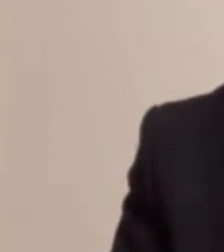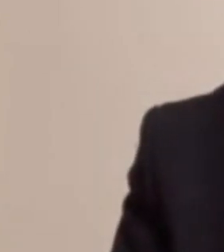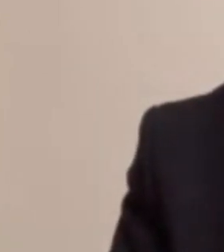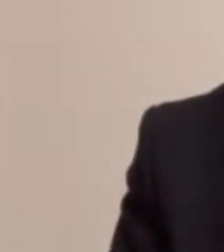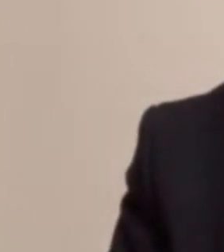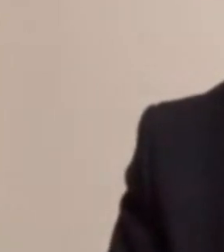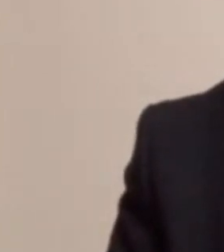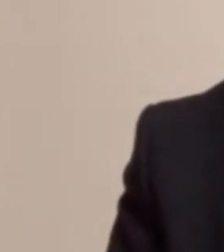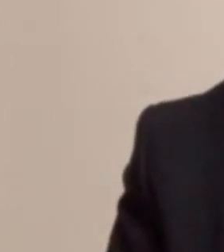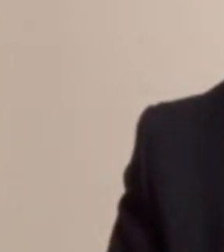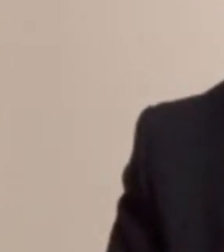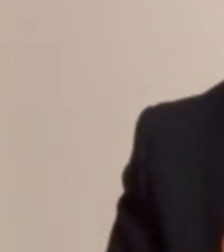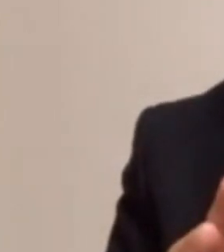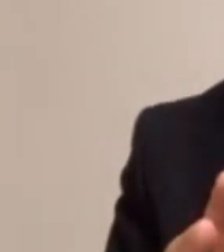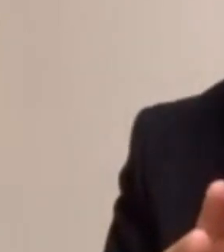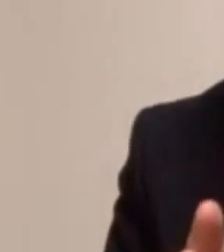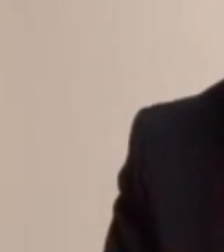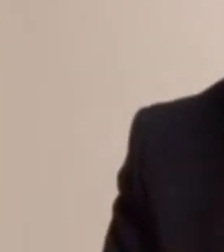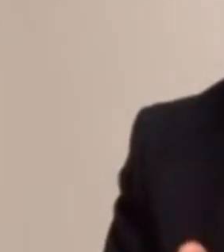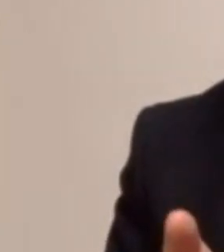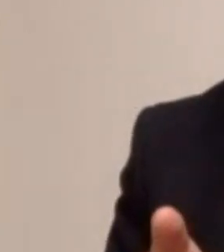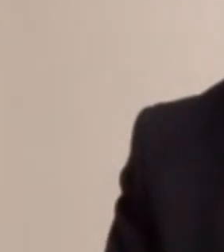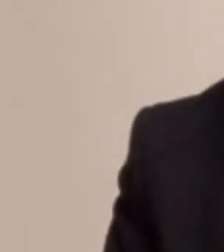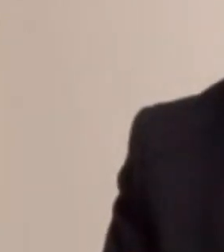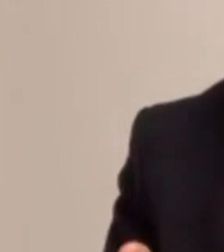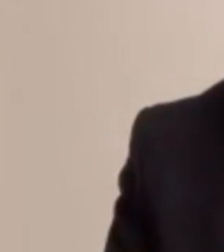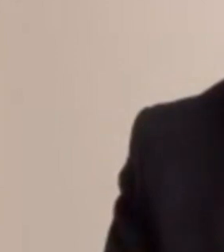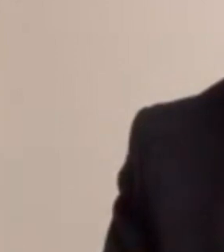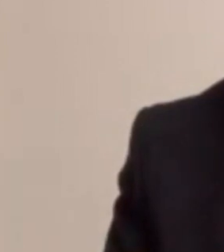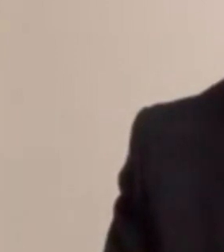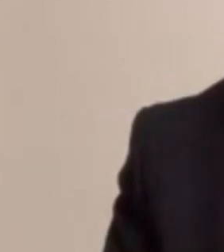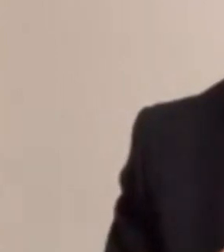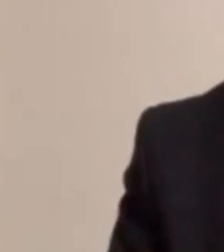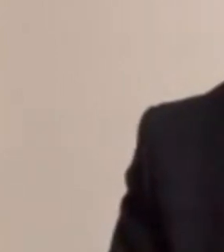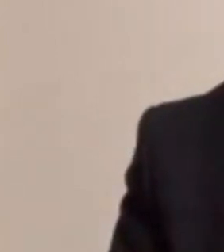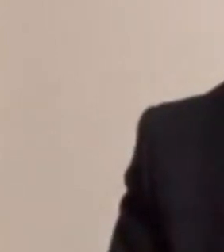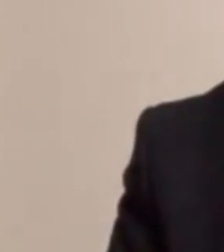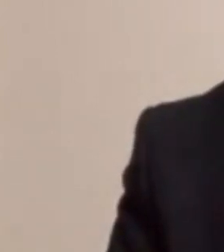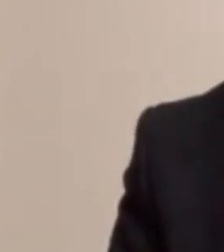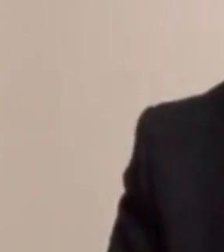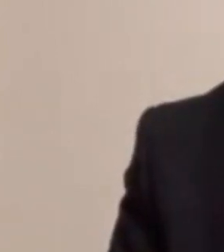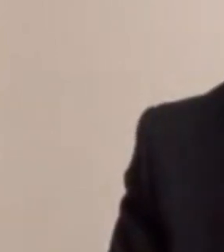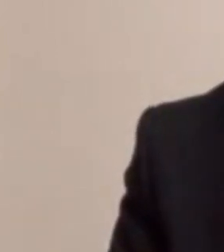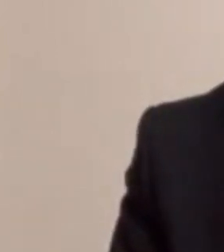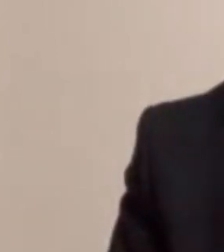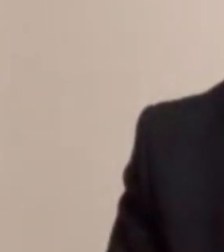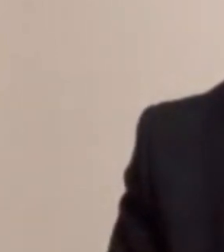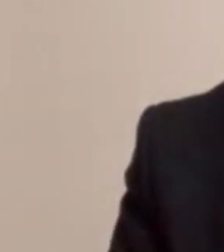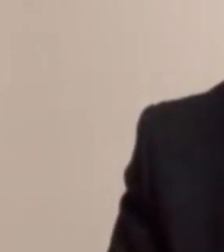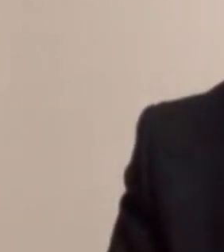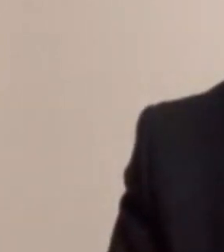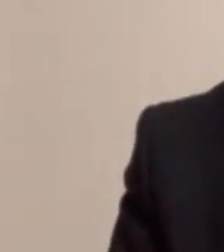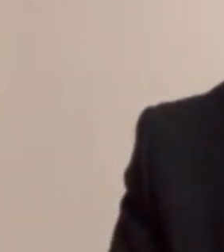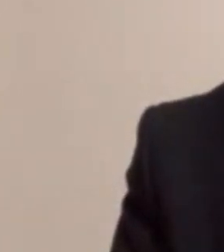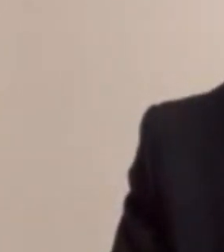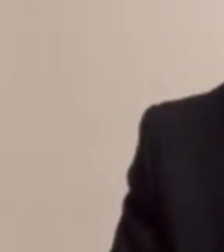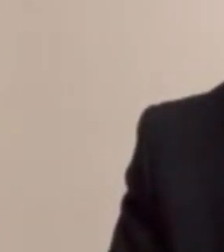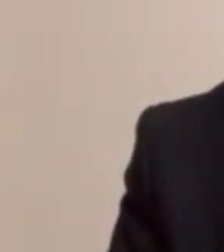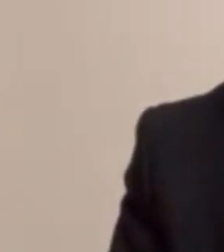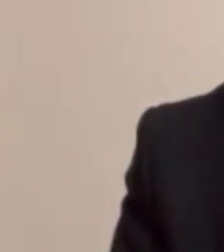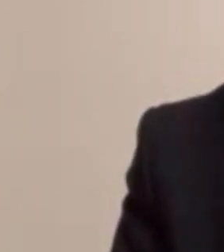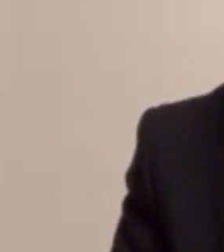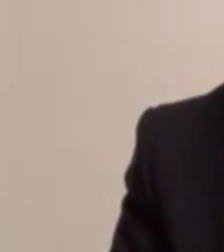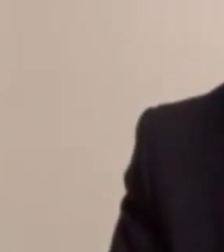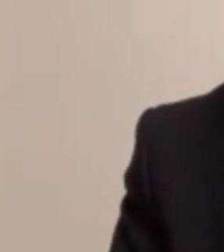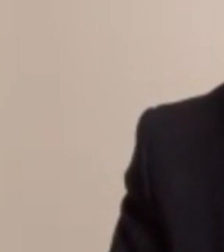عنده أهل. حاولت أن أتصل بأكثر من دار مسنين أن يقووا، لكن للأسف ما قدرنا أن نحصل